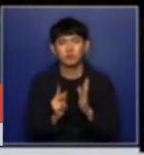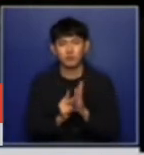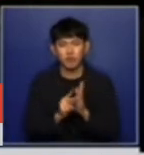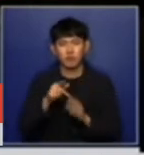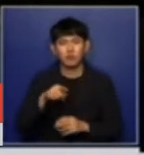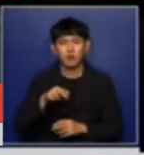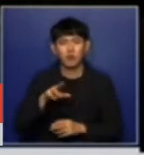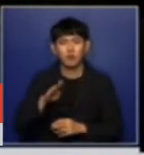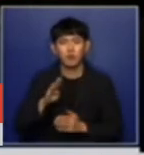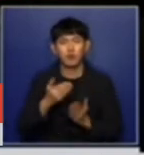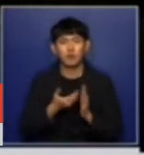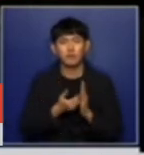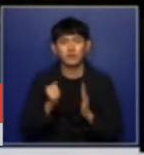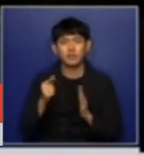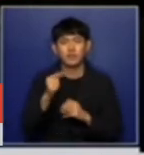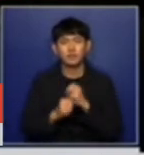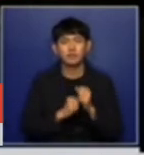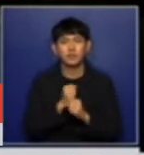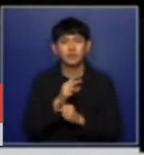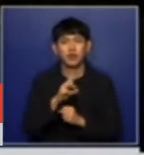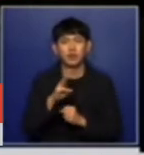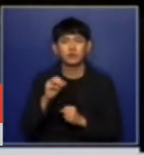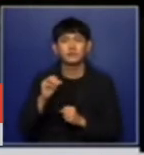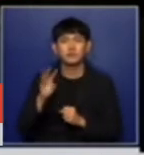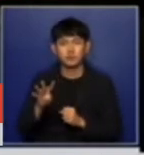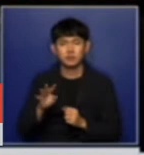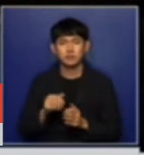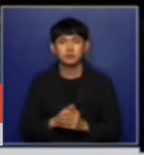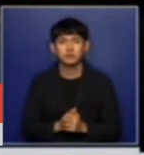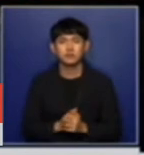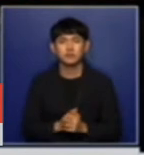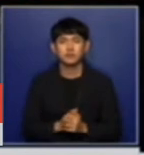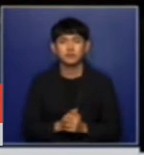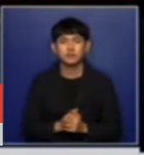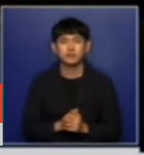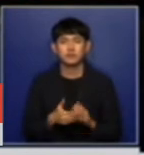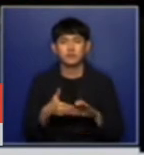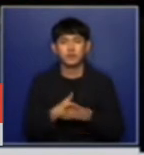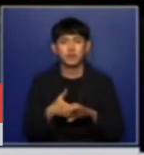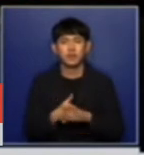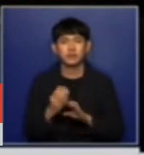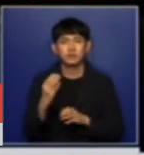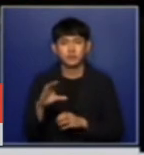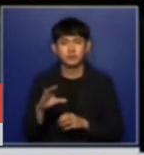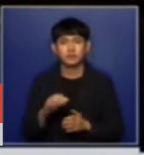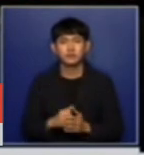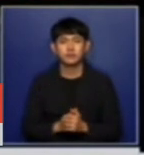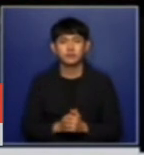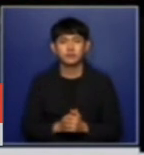ประมาณรายจ่ายประจำปี64ได้ขอสไลด์ต่อไปครับ